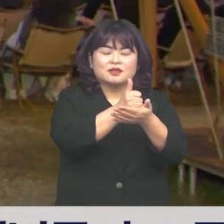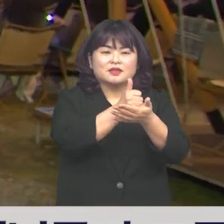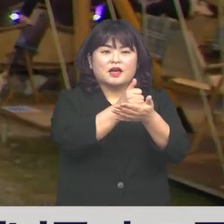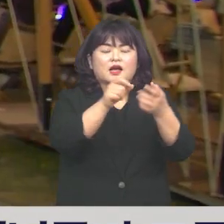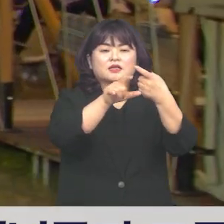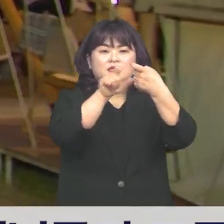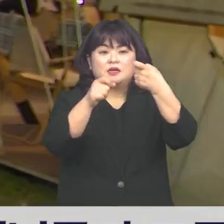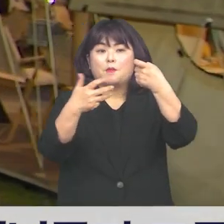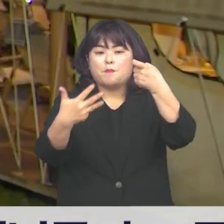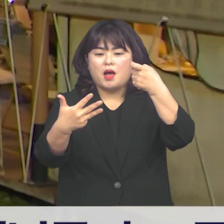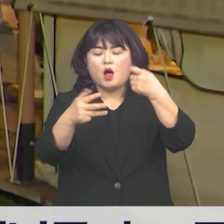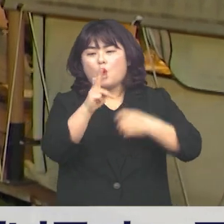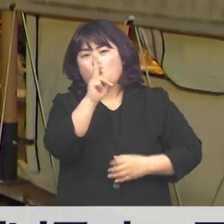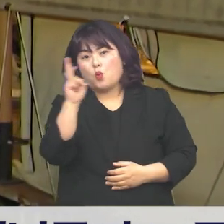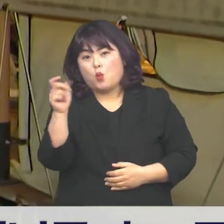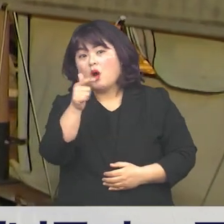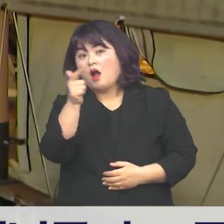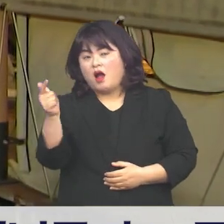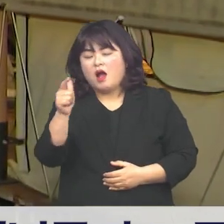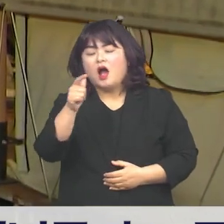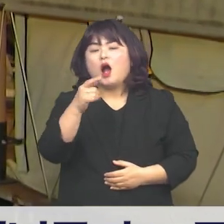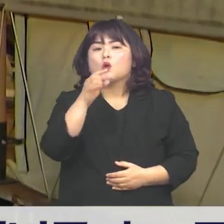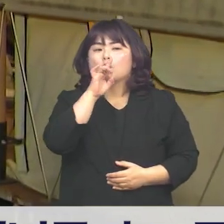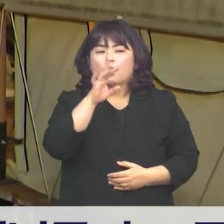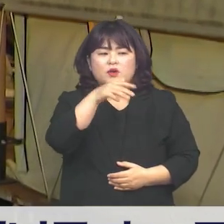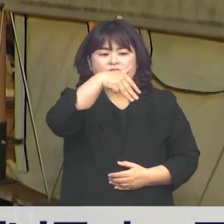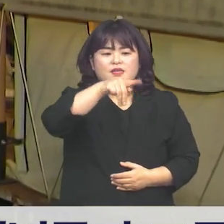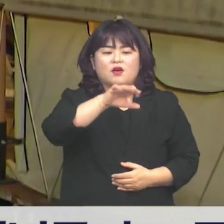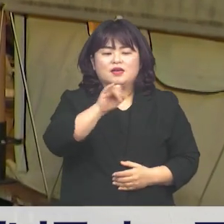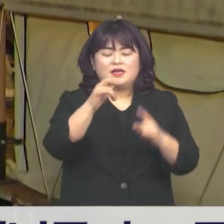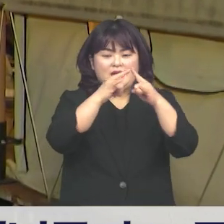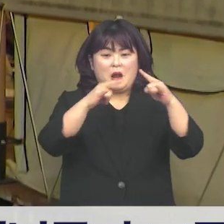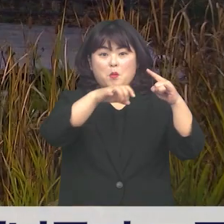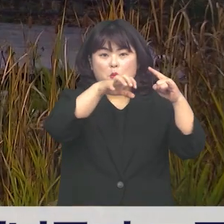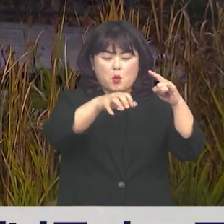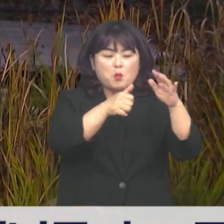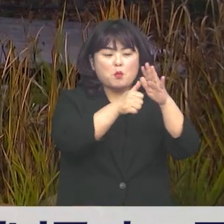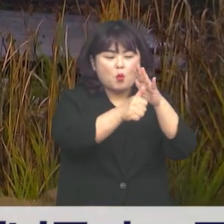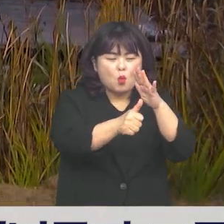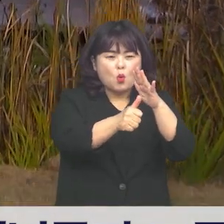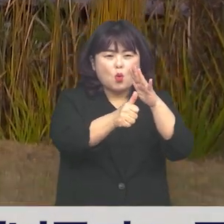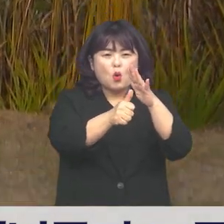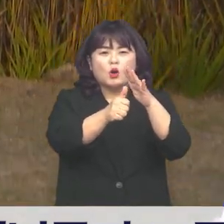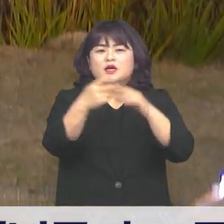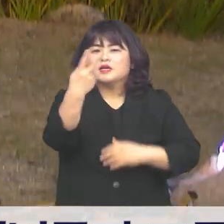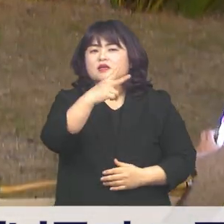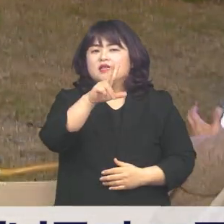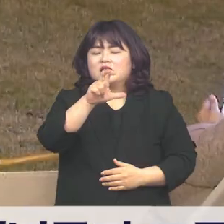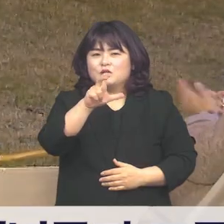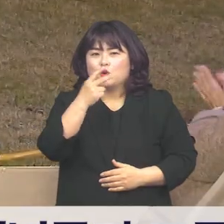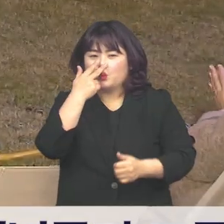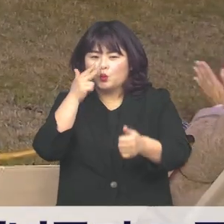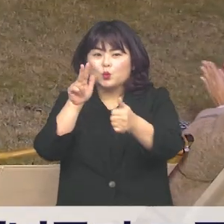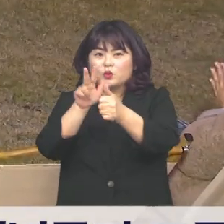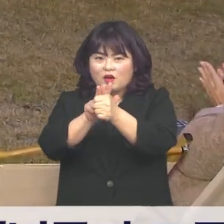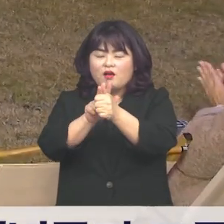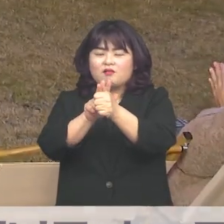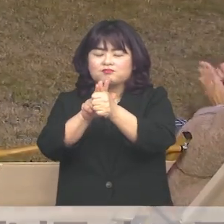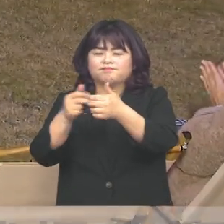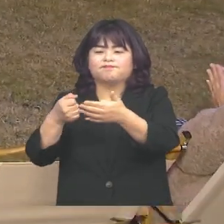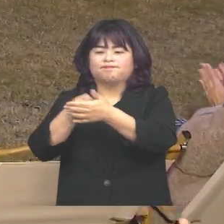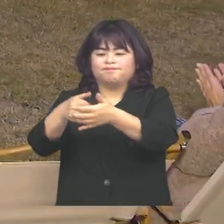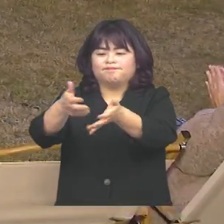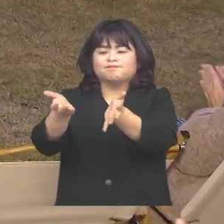이상일 용인특례시장은 지난 8일 저녁 처인구 소재 글램핑장에서 열린 2025년 도전크루 글램핑에